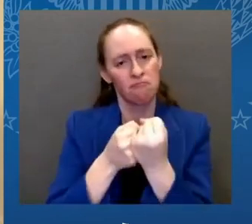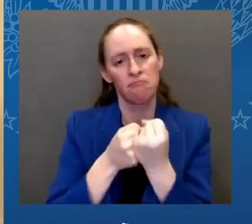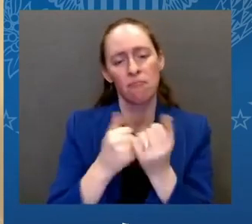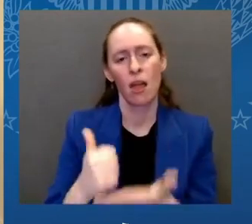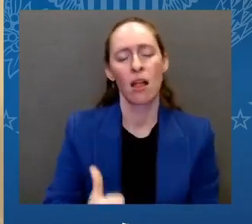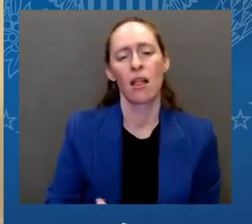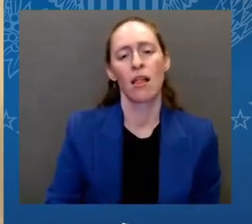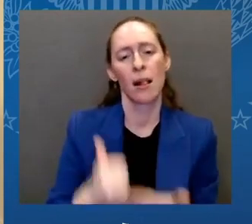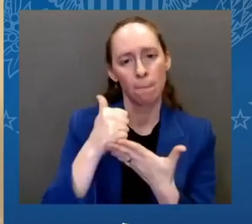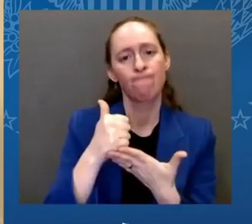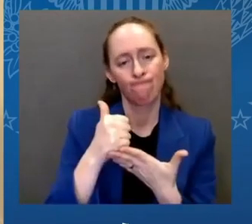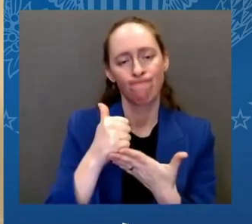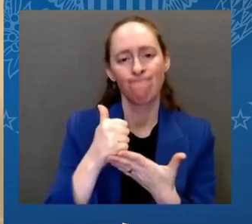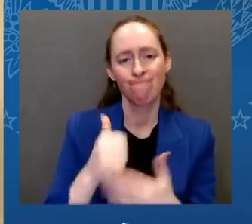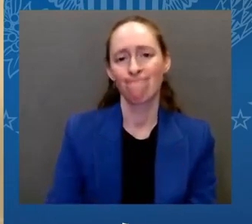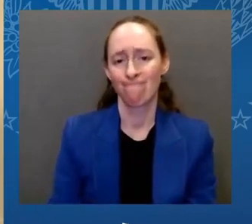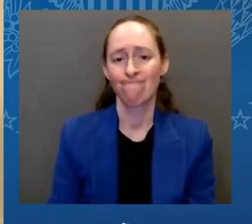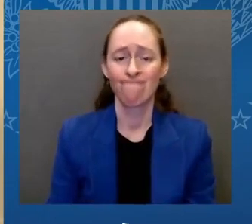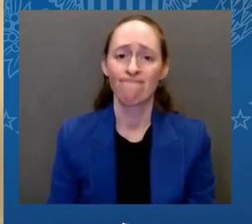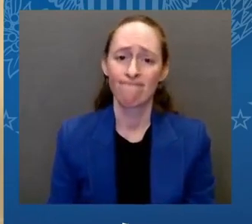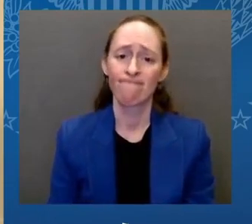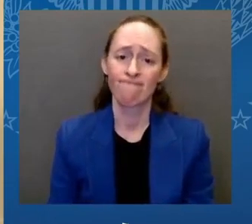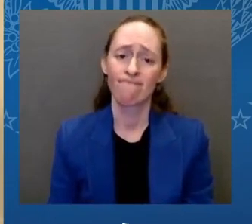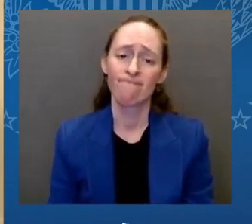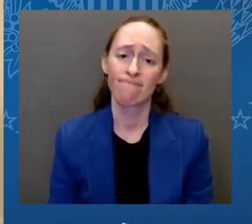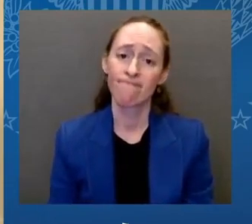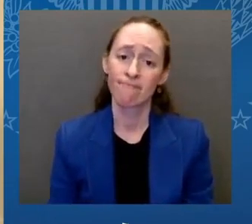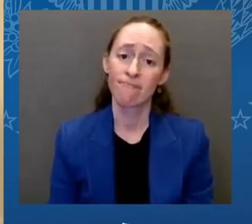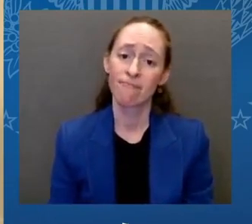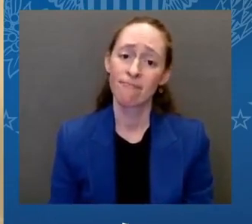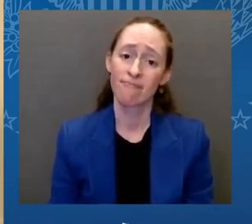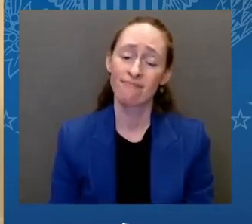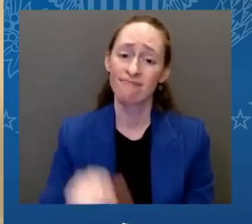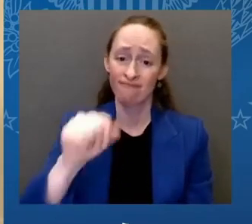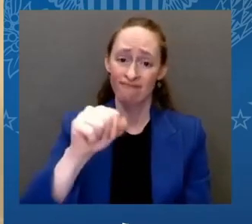в небезпеці. Я вибачаю, що я так почав, це для нас дуже важливо.